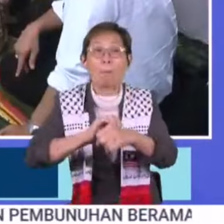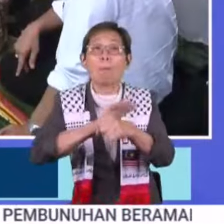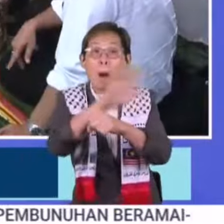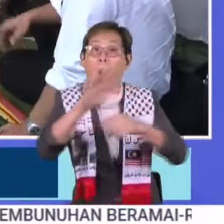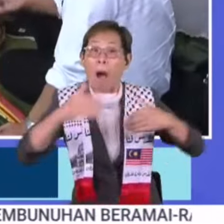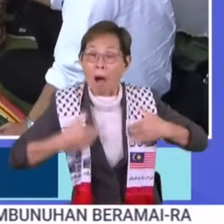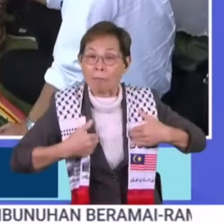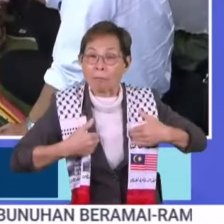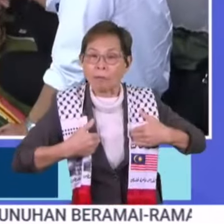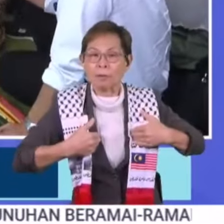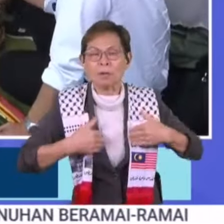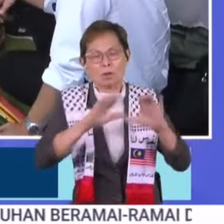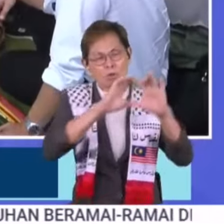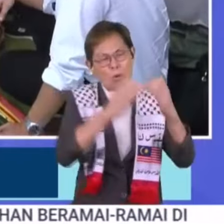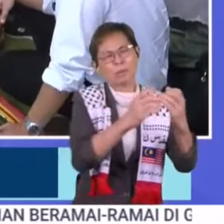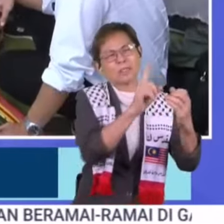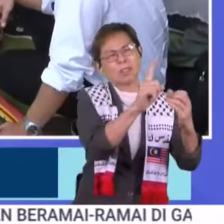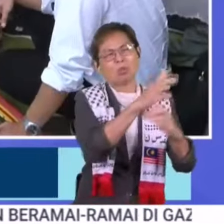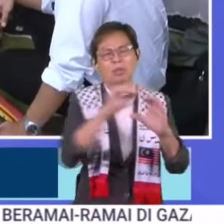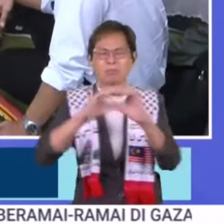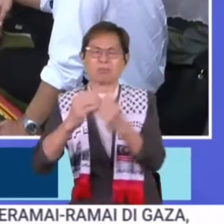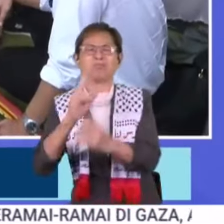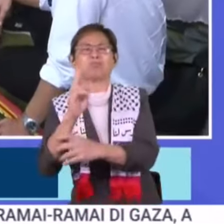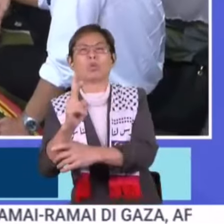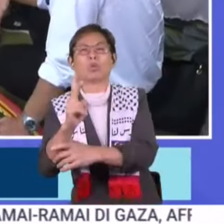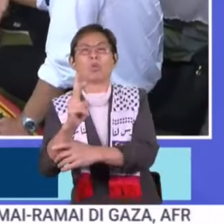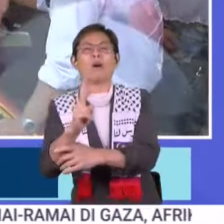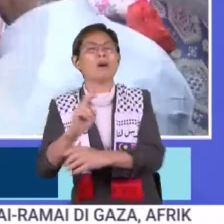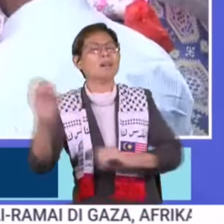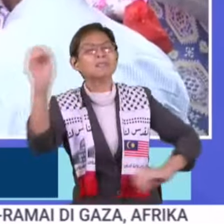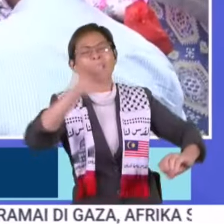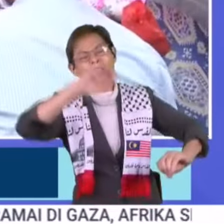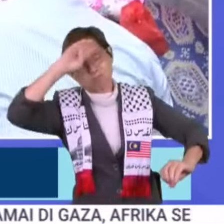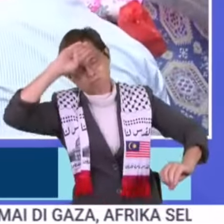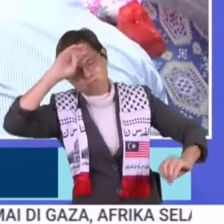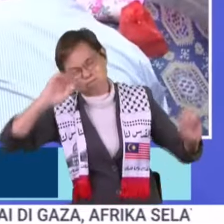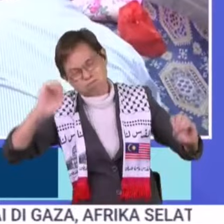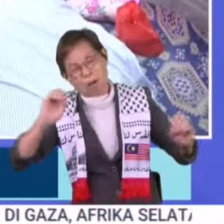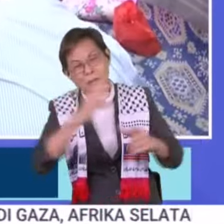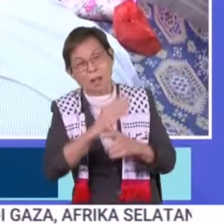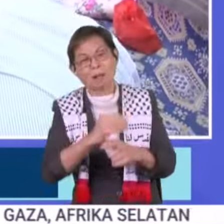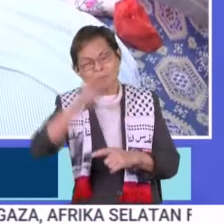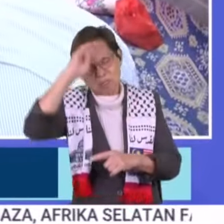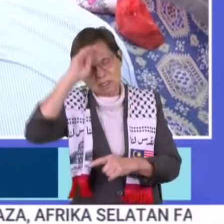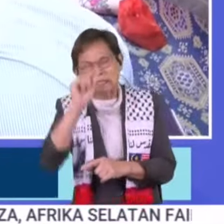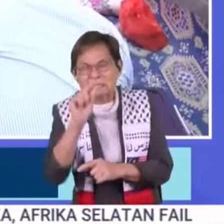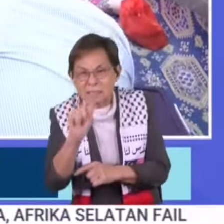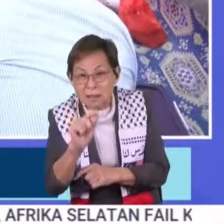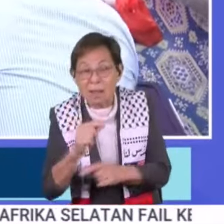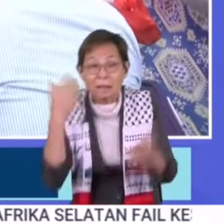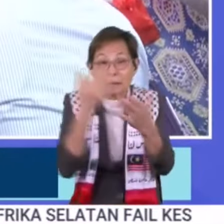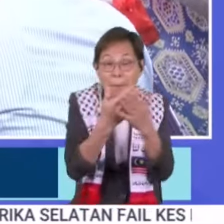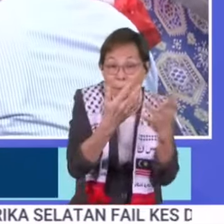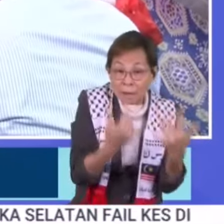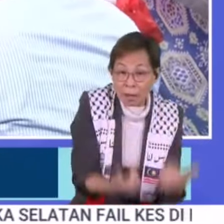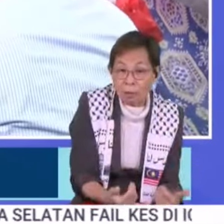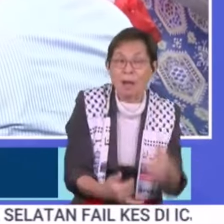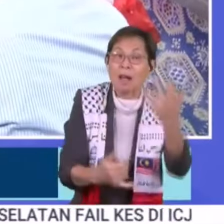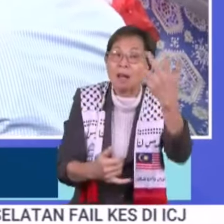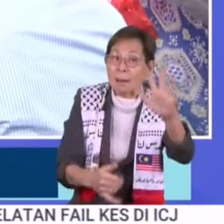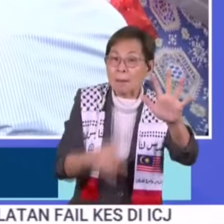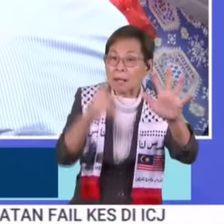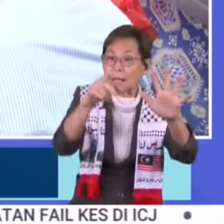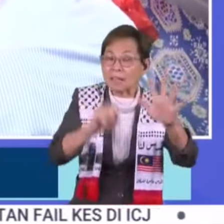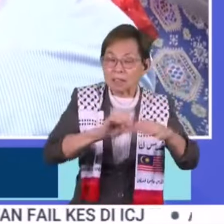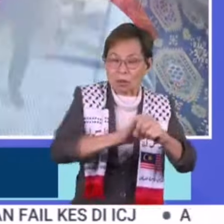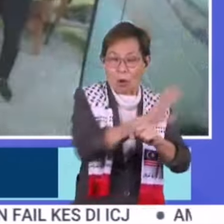dijangkiti hanya berada dalam kategori 1 dan 2 iaitu tiada gejala dan gejala ringan. Setakat hari ini, hanya 15